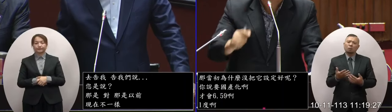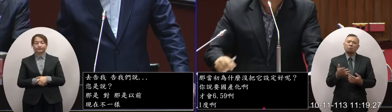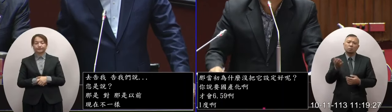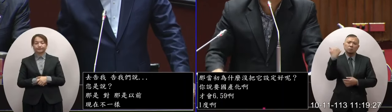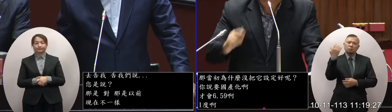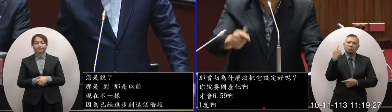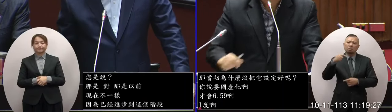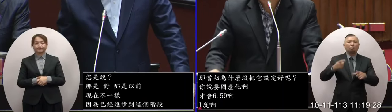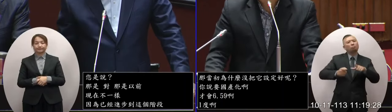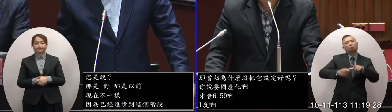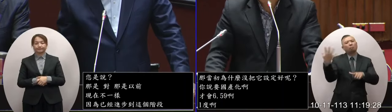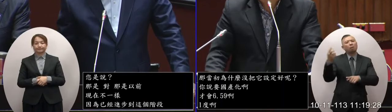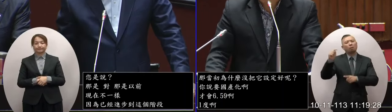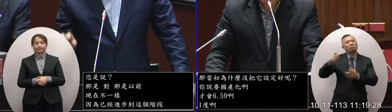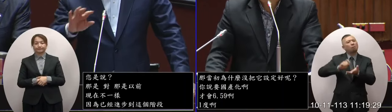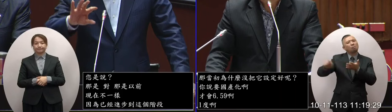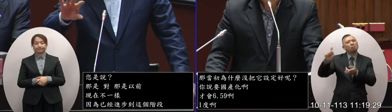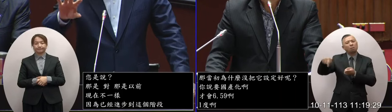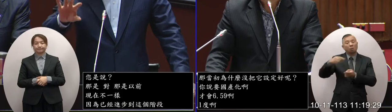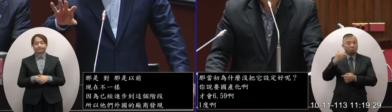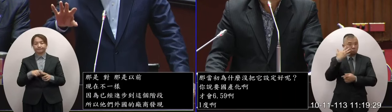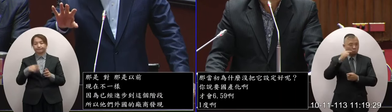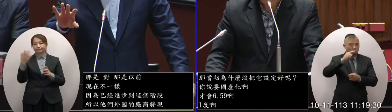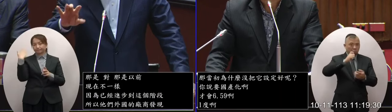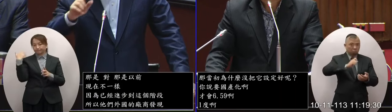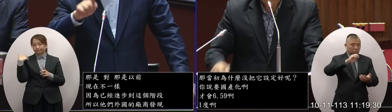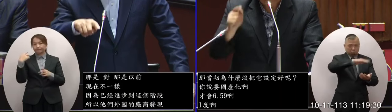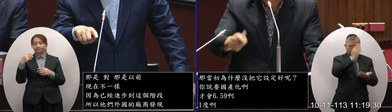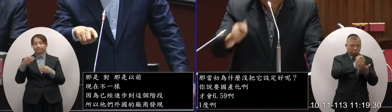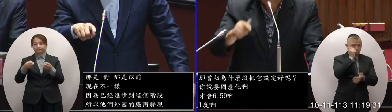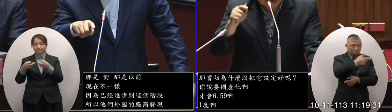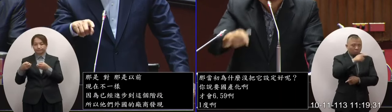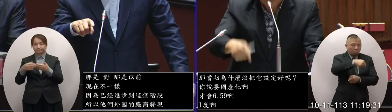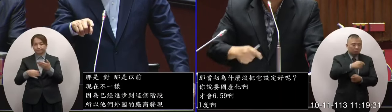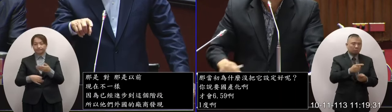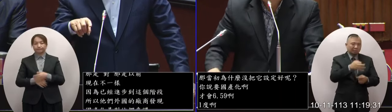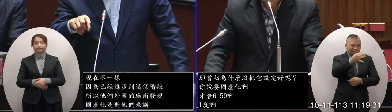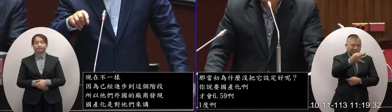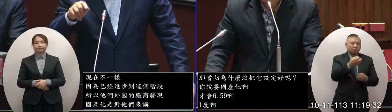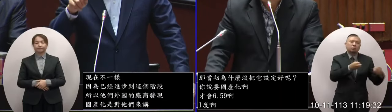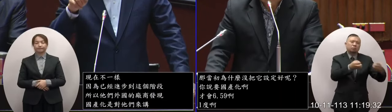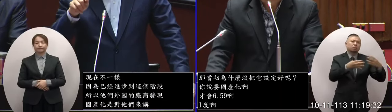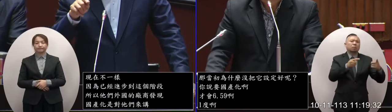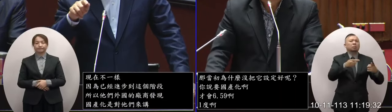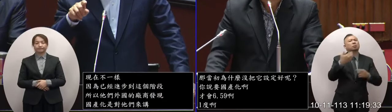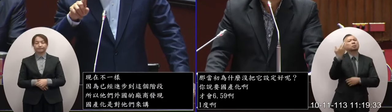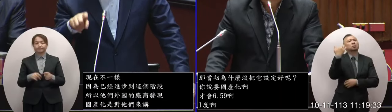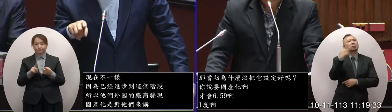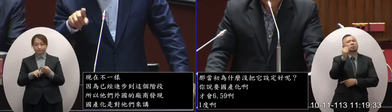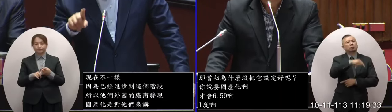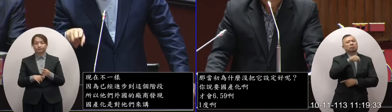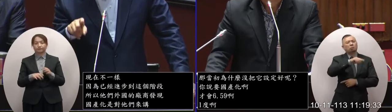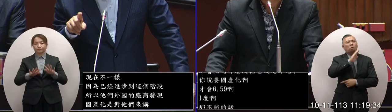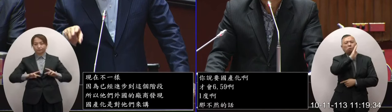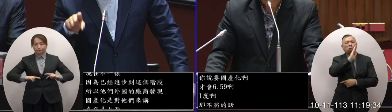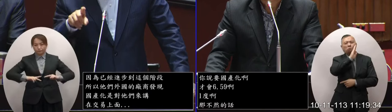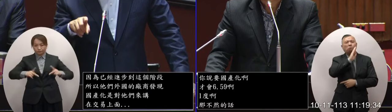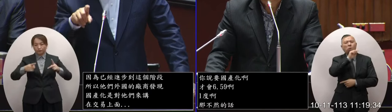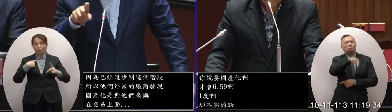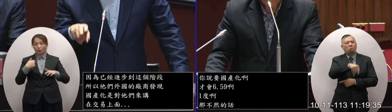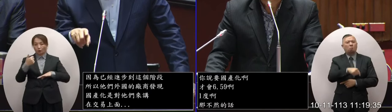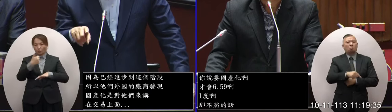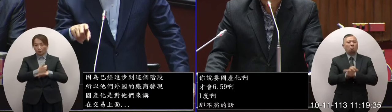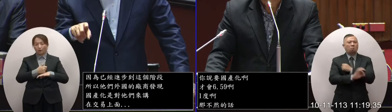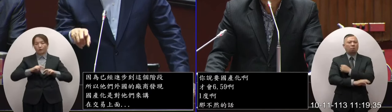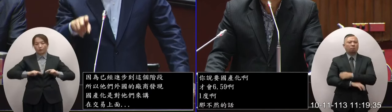招标，一定要等购？等购就是溢价嘛。 没有，那个是过去， 对不对？ 没有， 过去这个就是有弊端嘛。 对啊，我们现在改了，我来了以